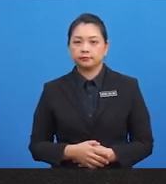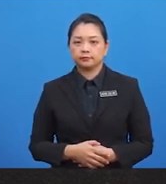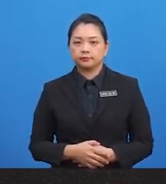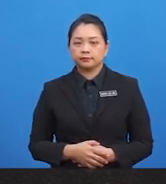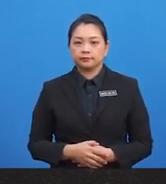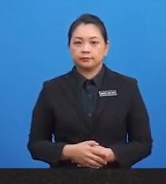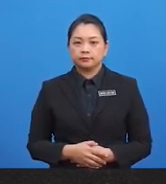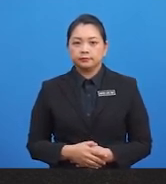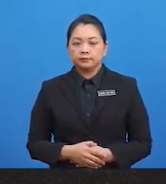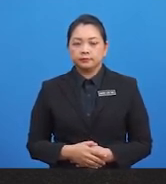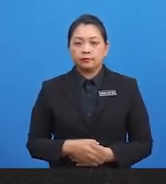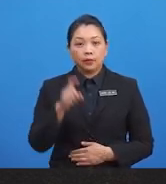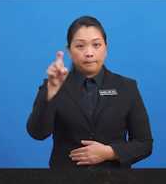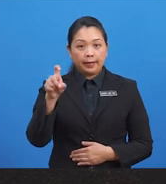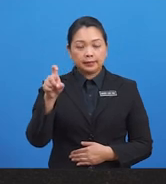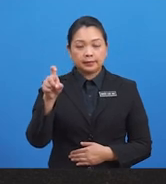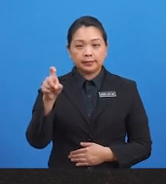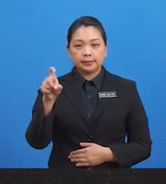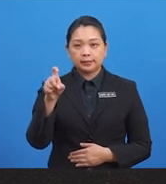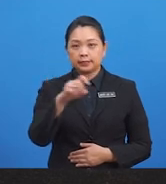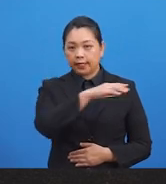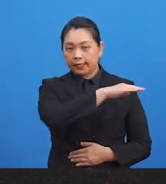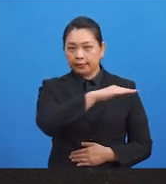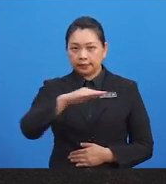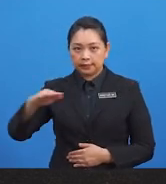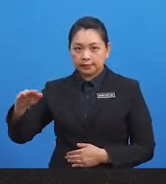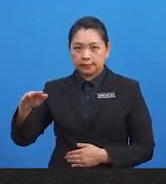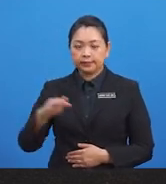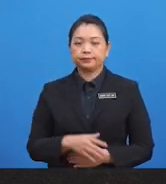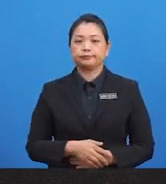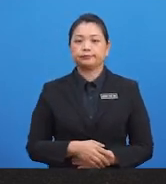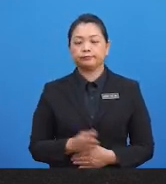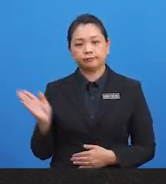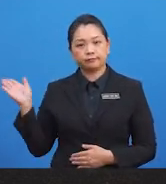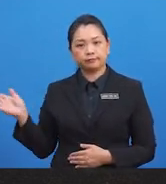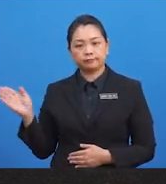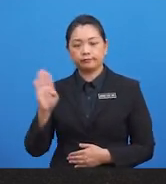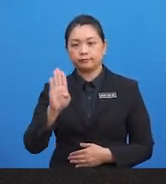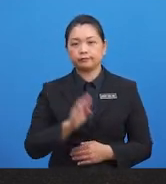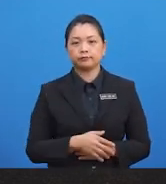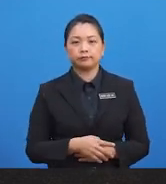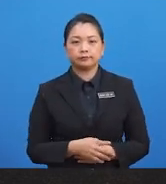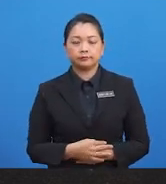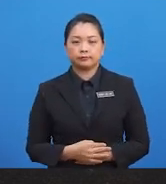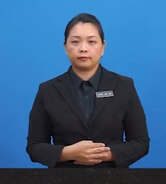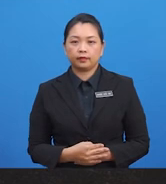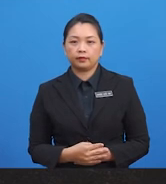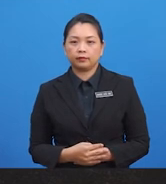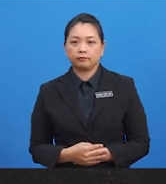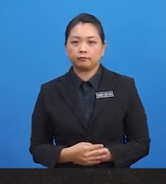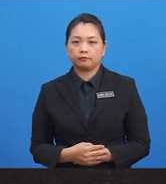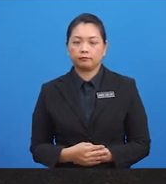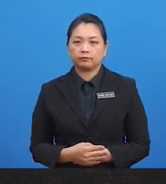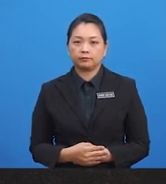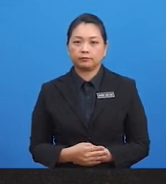0. Soalan B, paksi X dari X sama dengan 0 hingga X